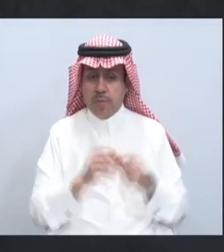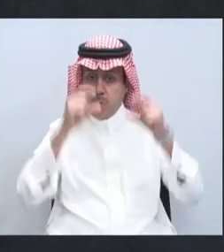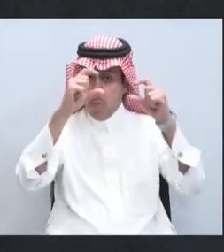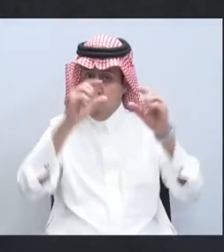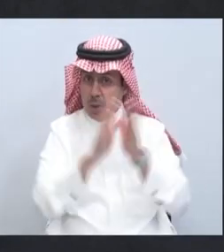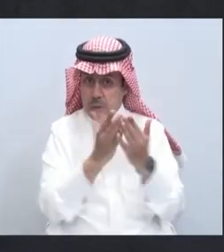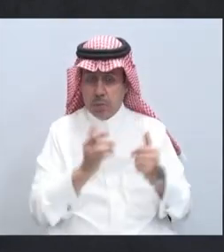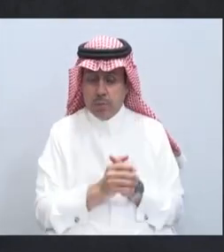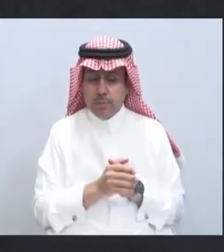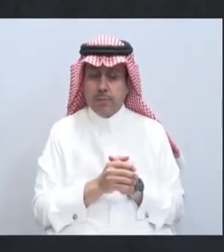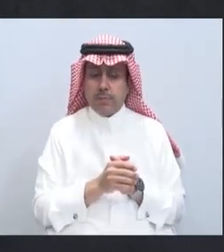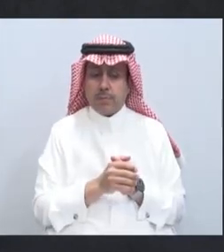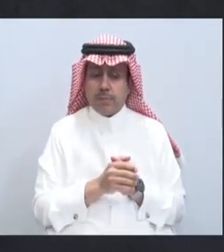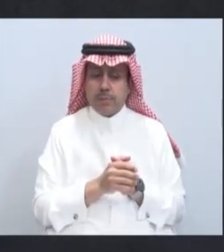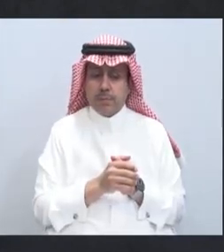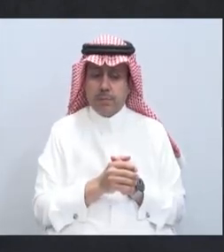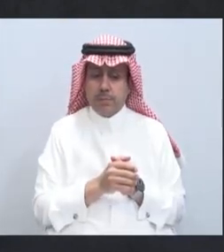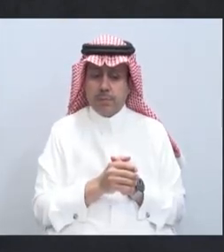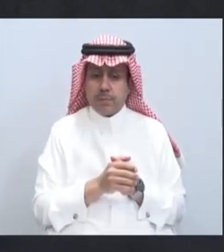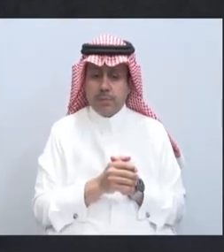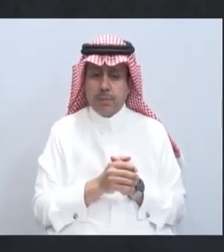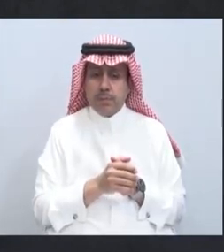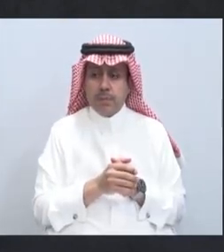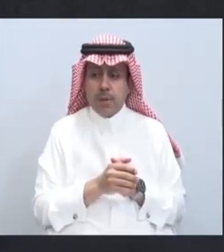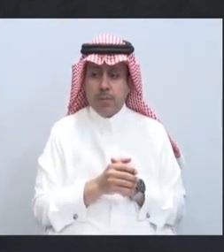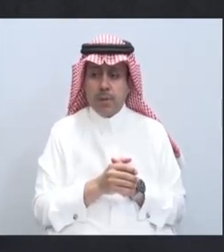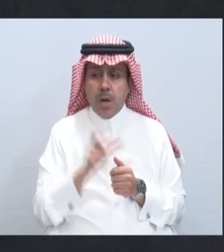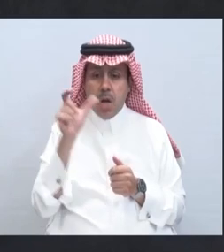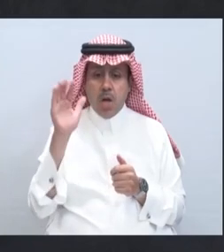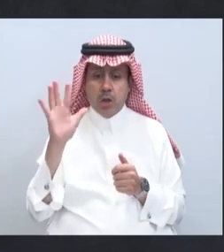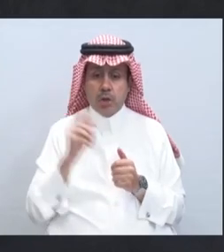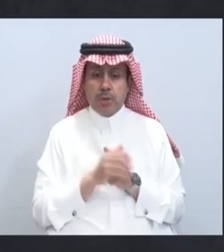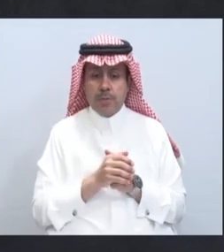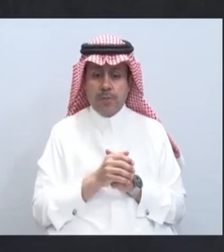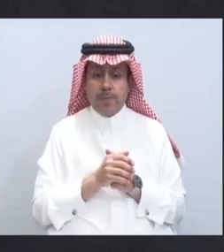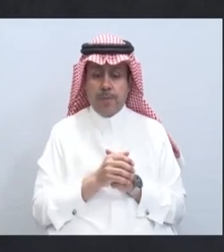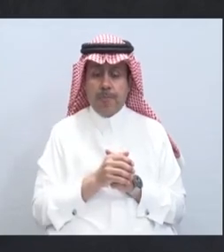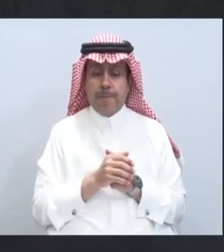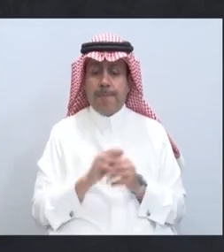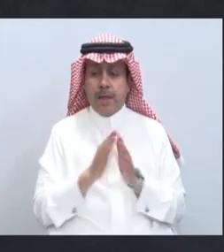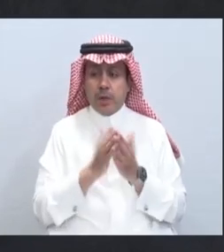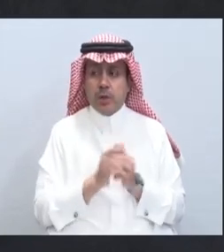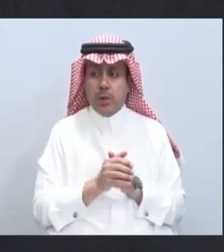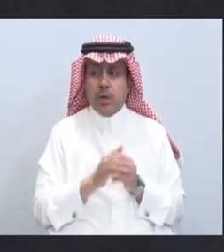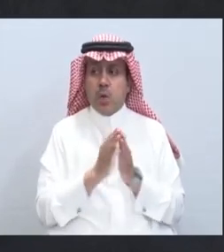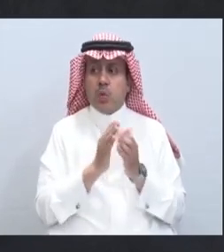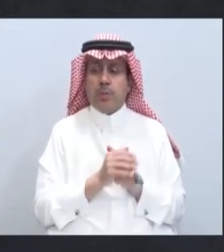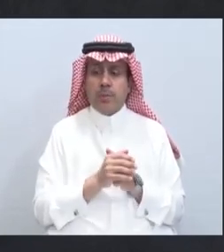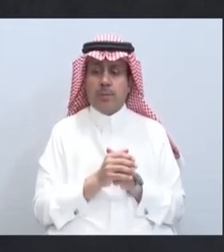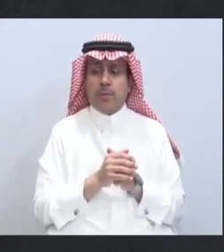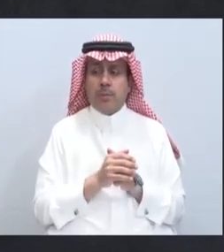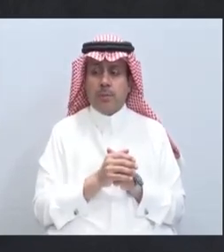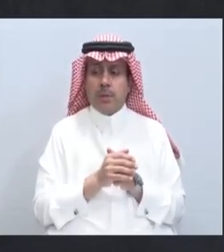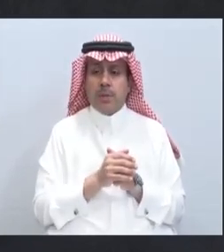الكتاب مثلا خدمات او نشر مثلا ايضا الكتب فجميع تكون هذه